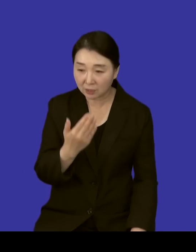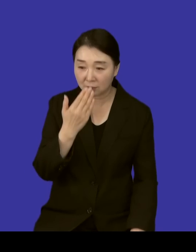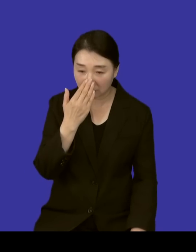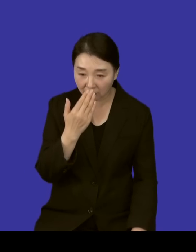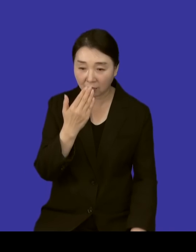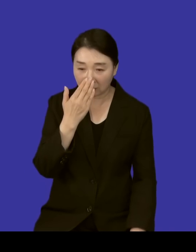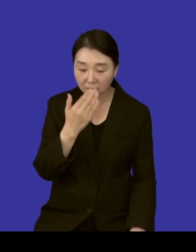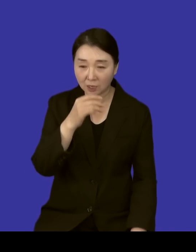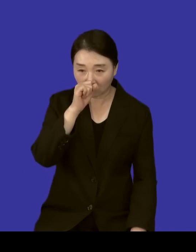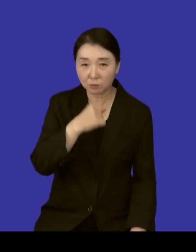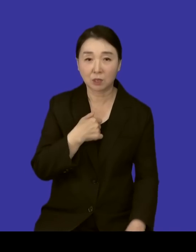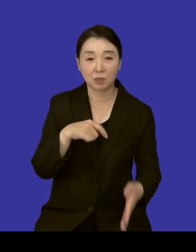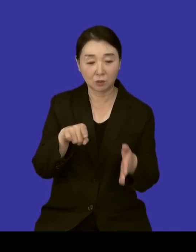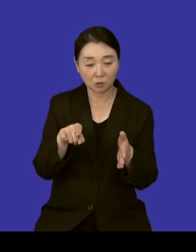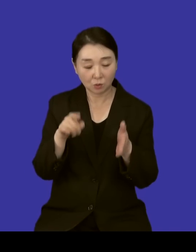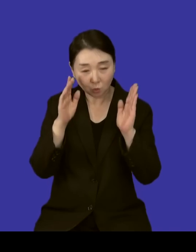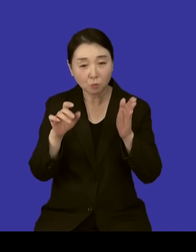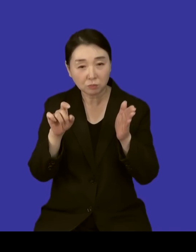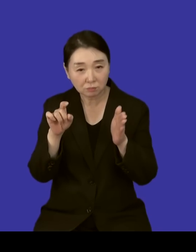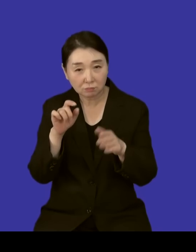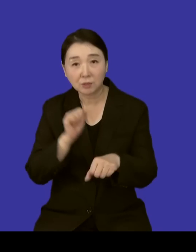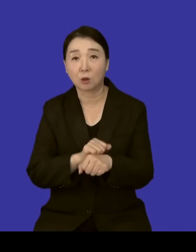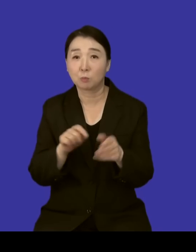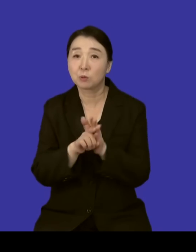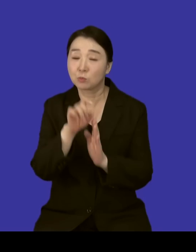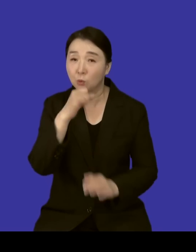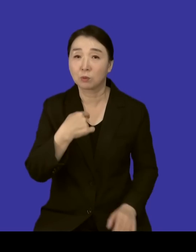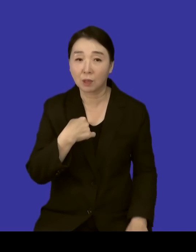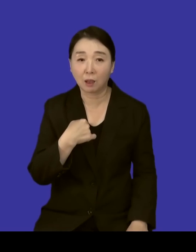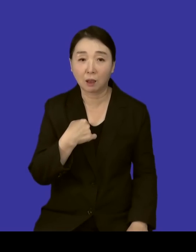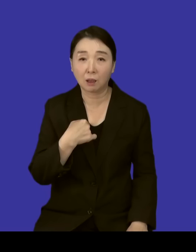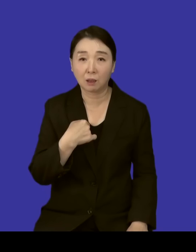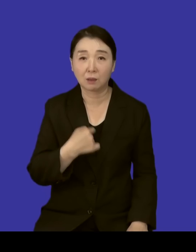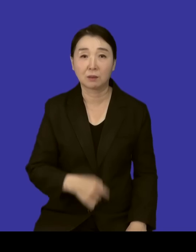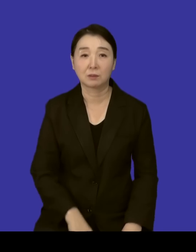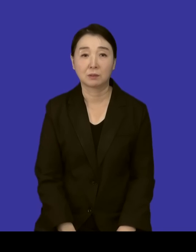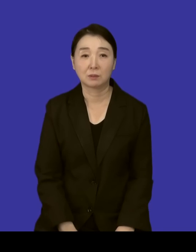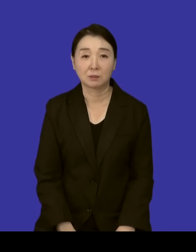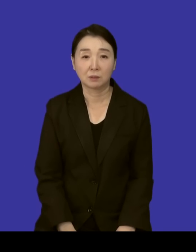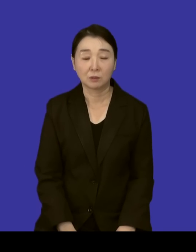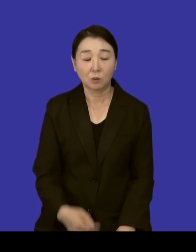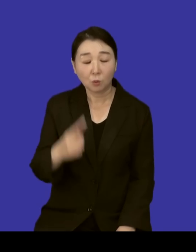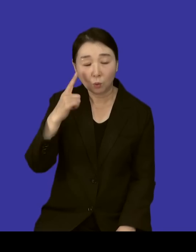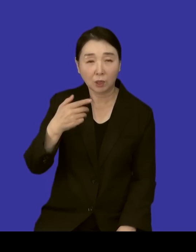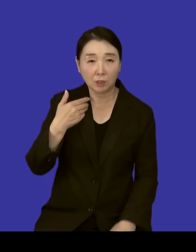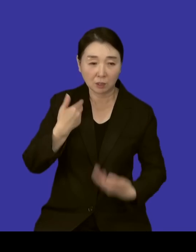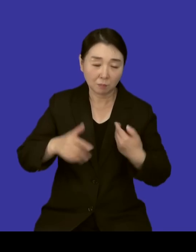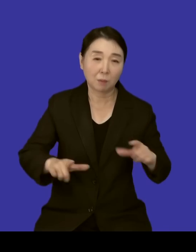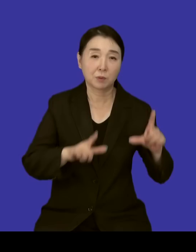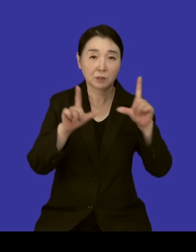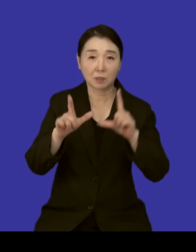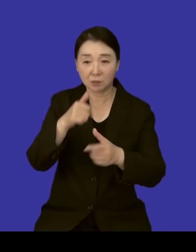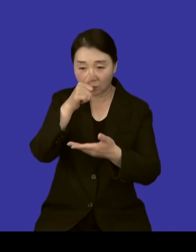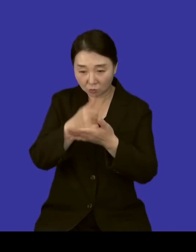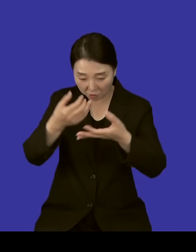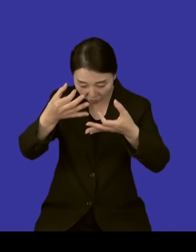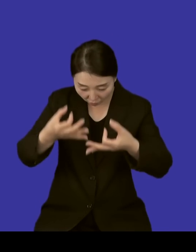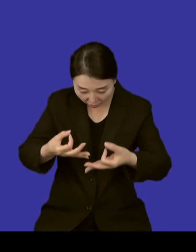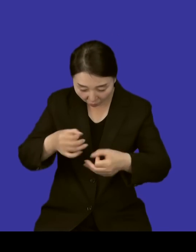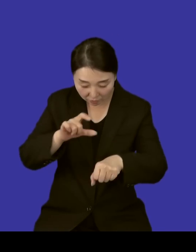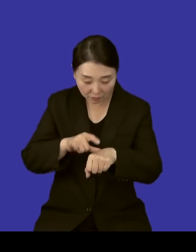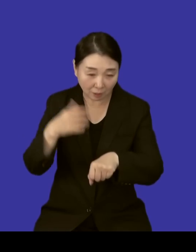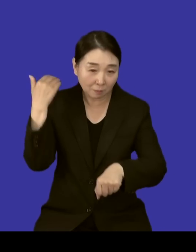착하고 공부 잘하고 믿음 좋고. 그게 너무 바쁘게 사니까 내 죄를 볼 시간이 없어요. 나는 예. 정말 어떻게 내